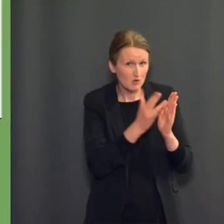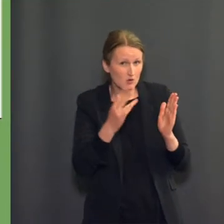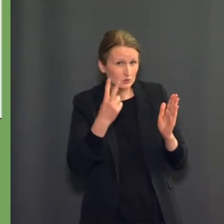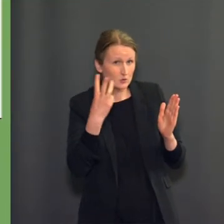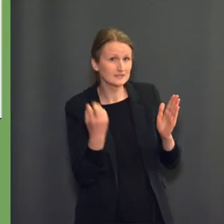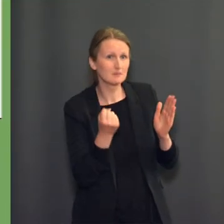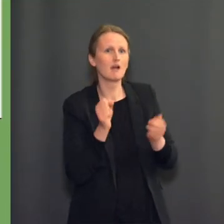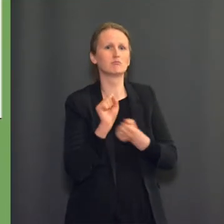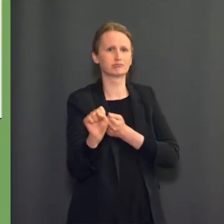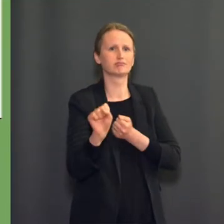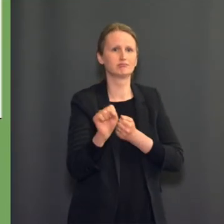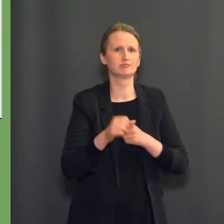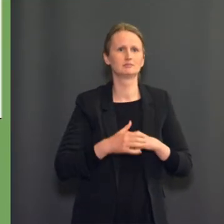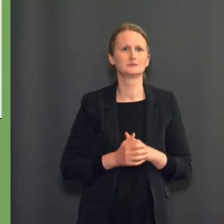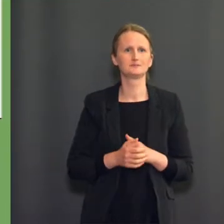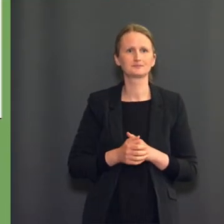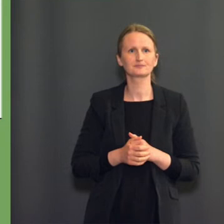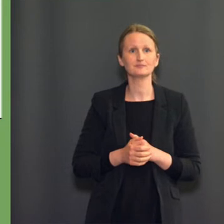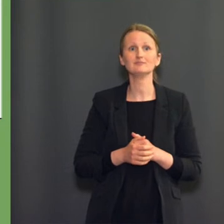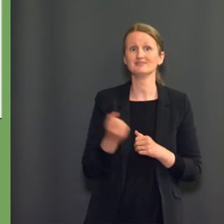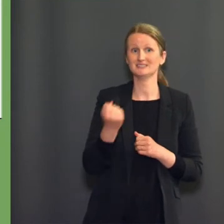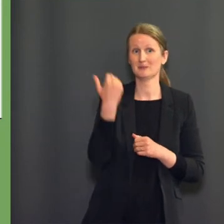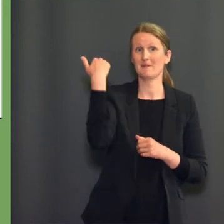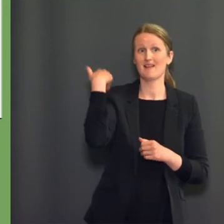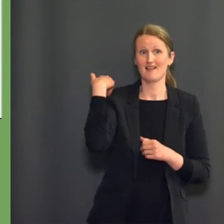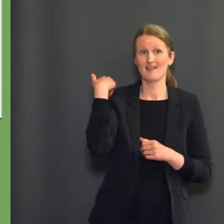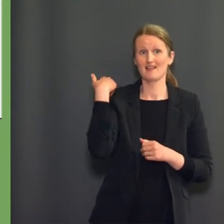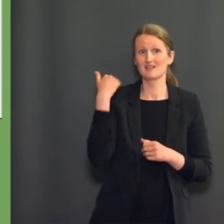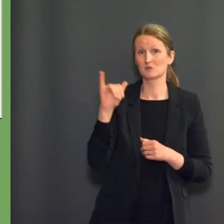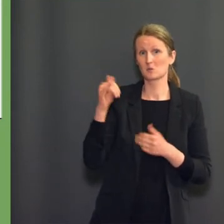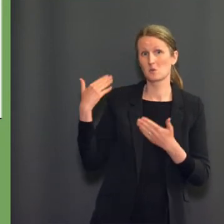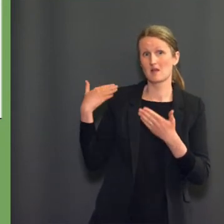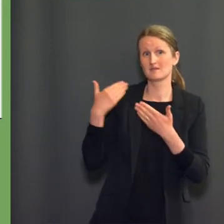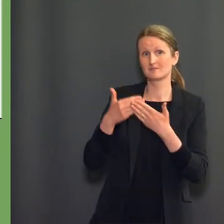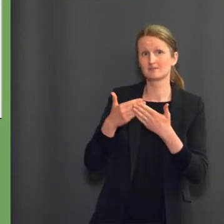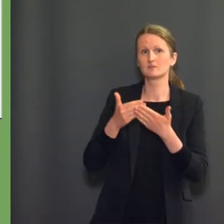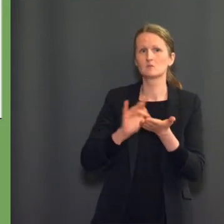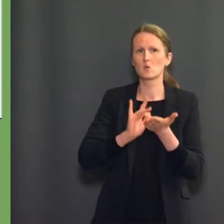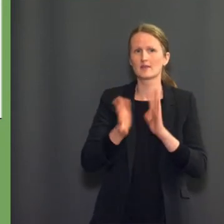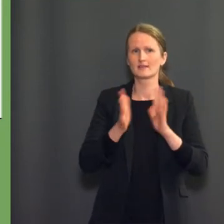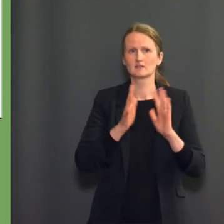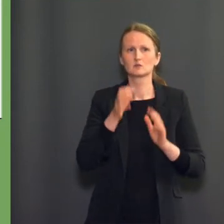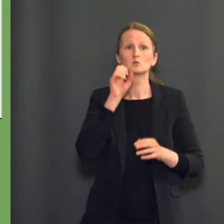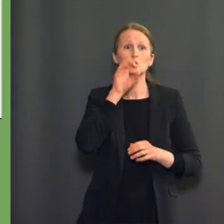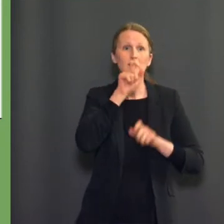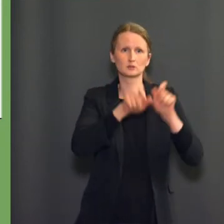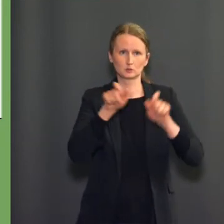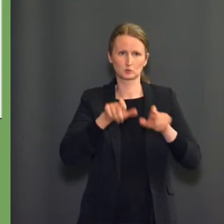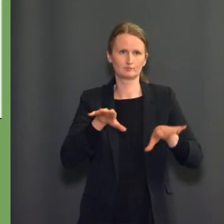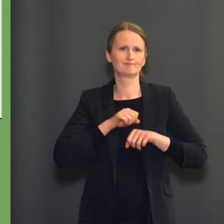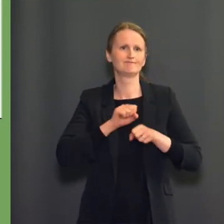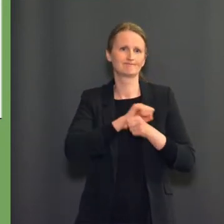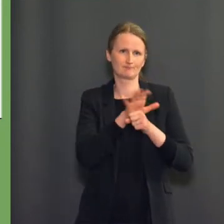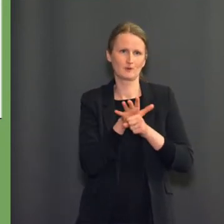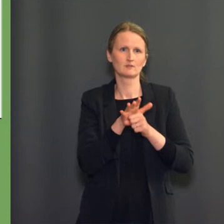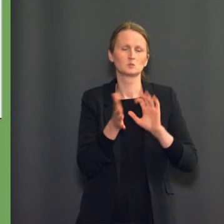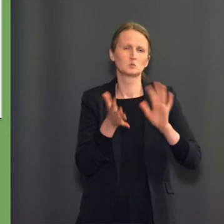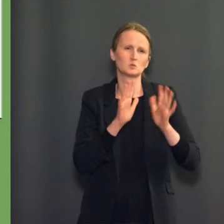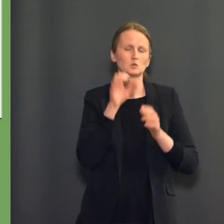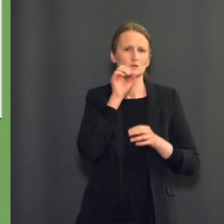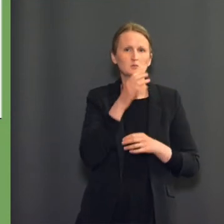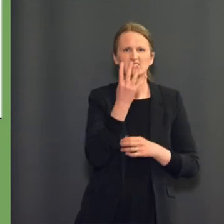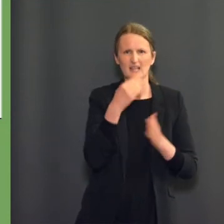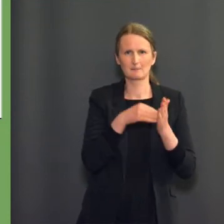La semaine dernière, une moyenne de 4300 nouvelles infections par jour ont été